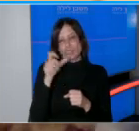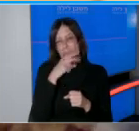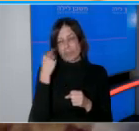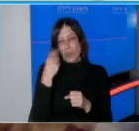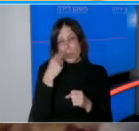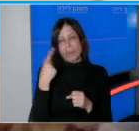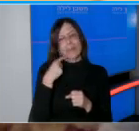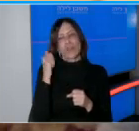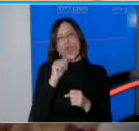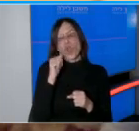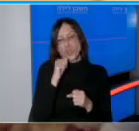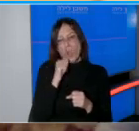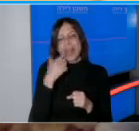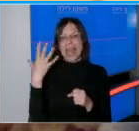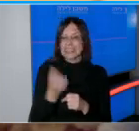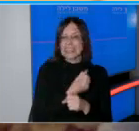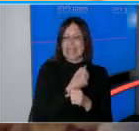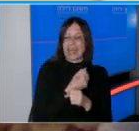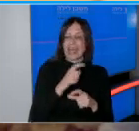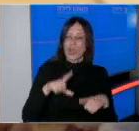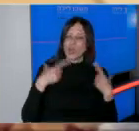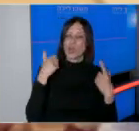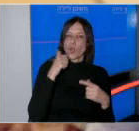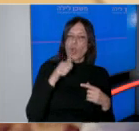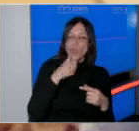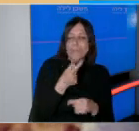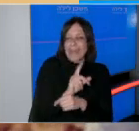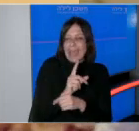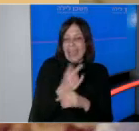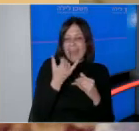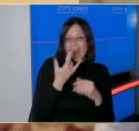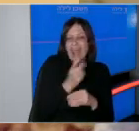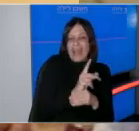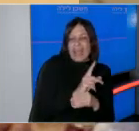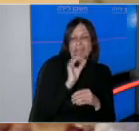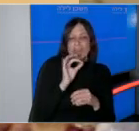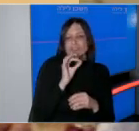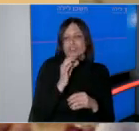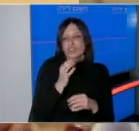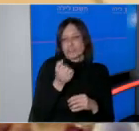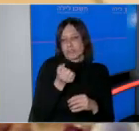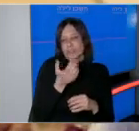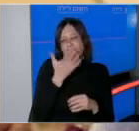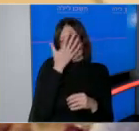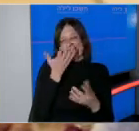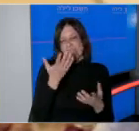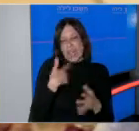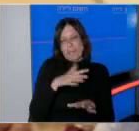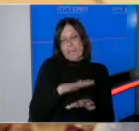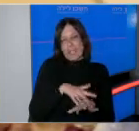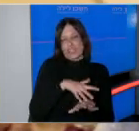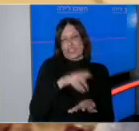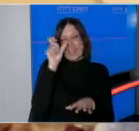יום, באיזשהו שלב זה ישתחרר, לחיות מהרגע לרגע. זה מתסכל נורא. אתה ממש, אתה מרגיש שאנשים מאבדים